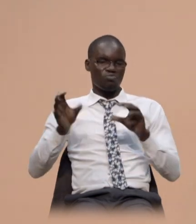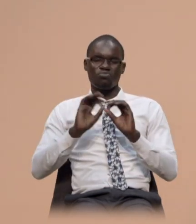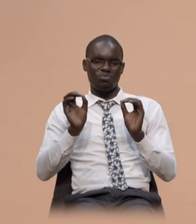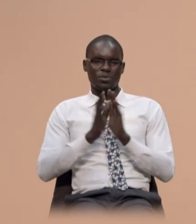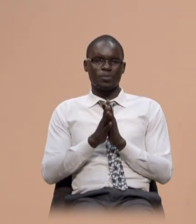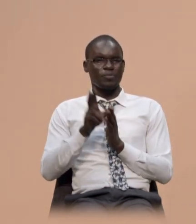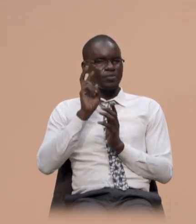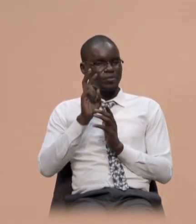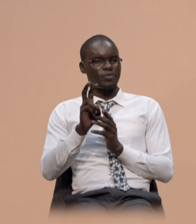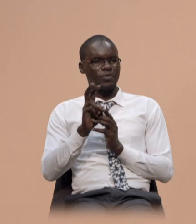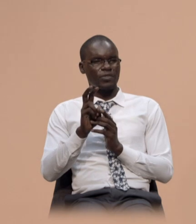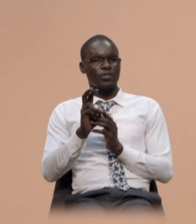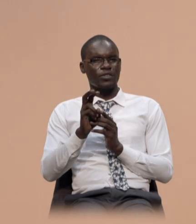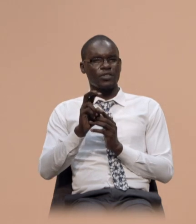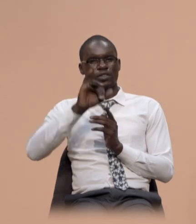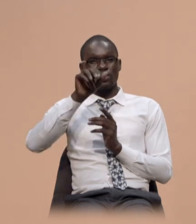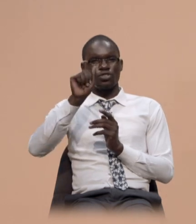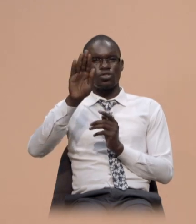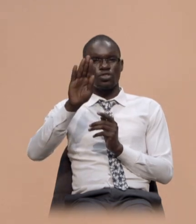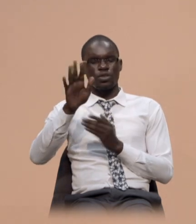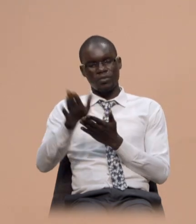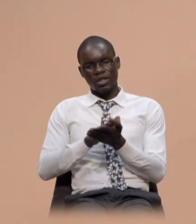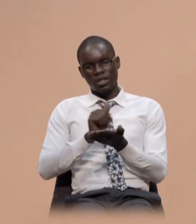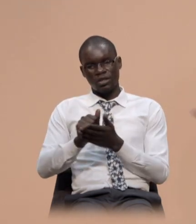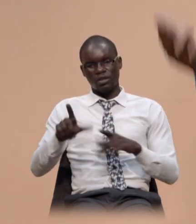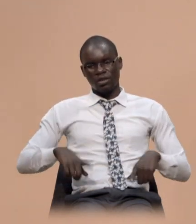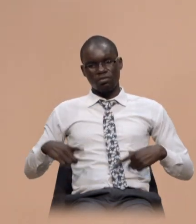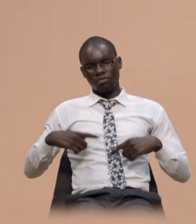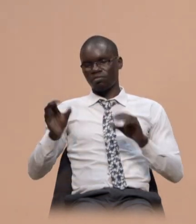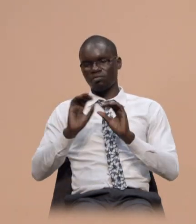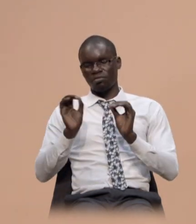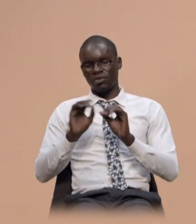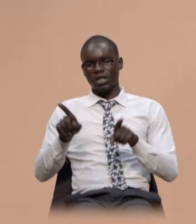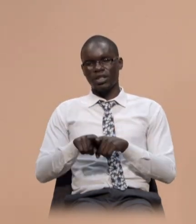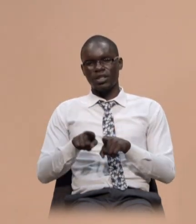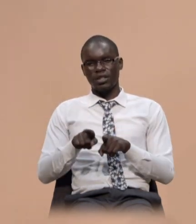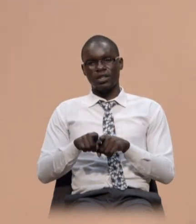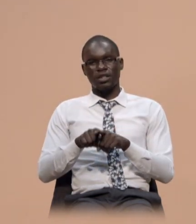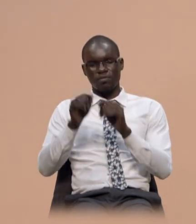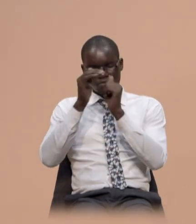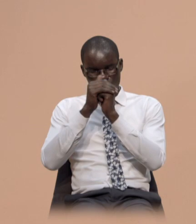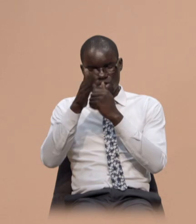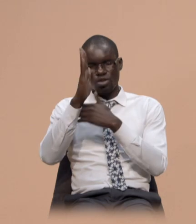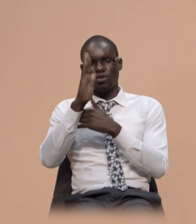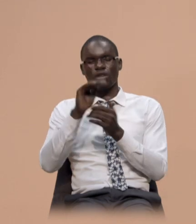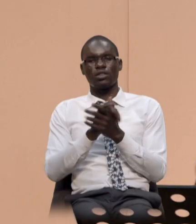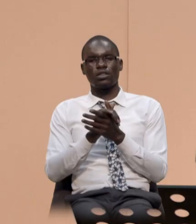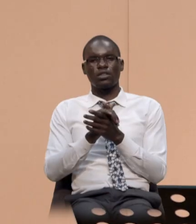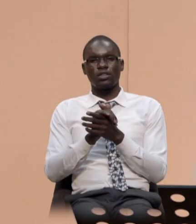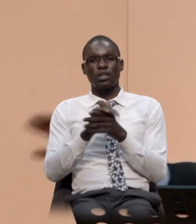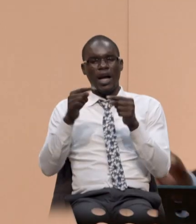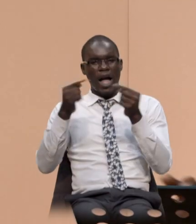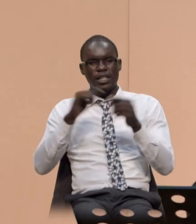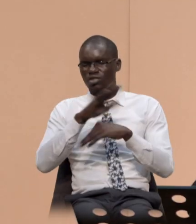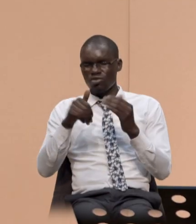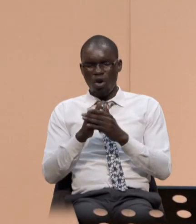yako. Angalia, Ayubu hakuharibu maisha yake. Alisimama na akamwabudu Mungu na akaita jina la Mungu wa binguni. Dhidi ya